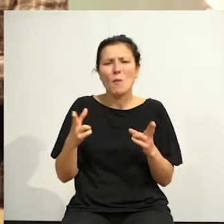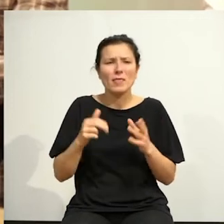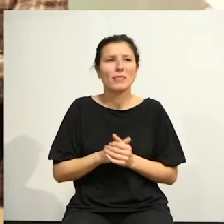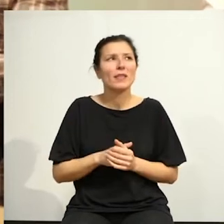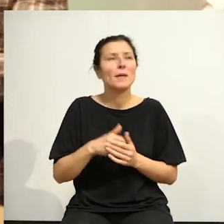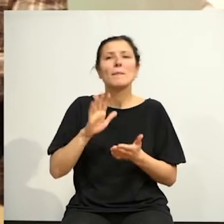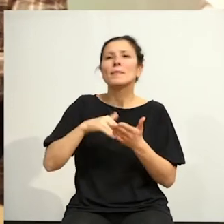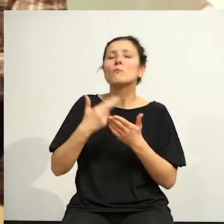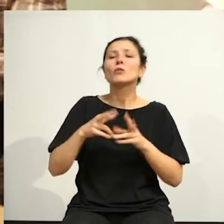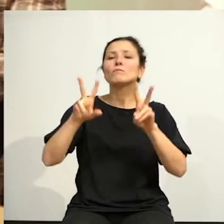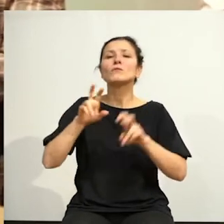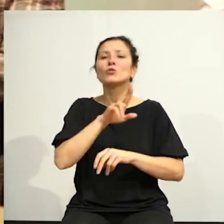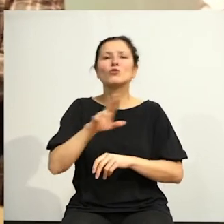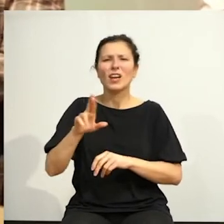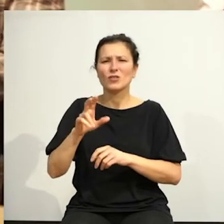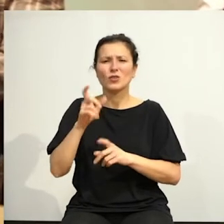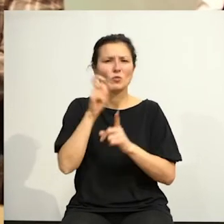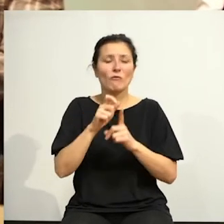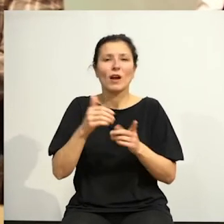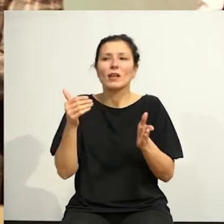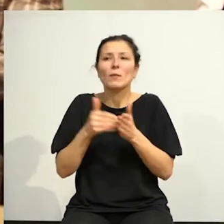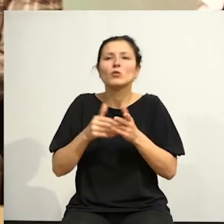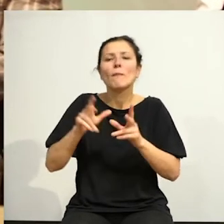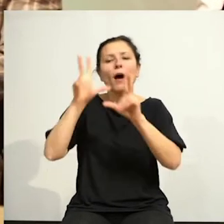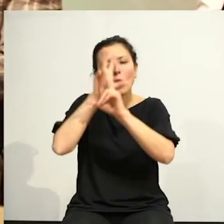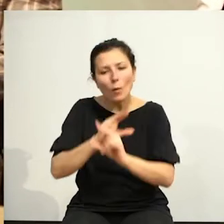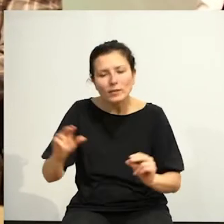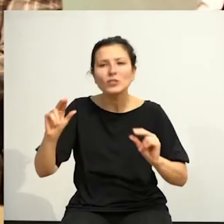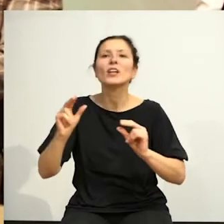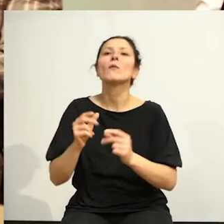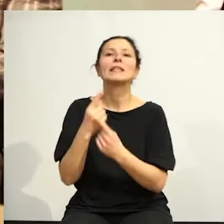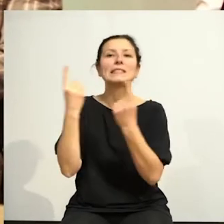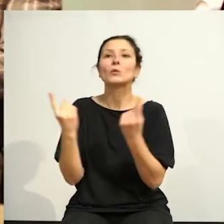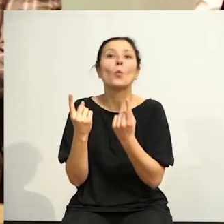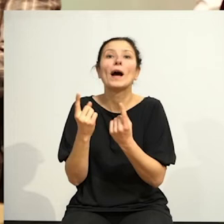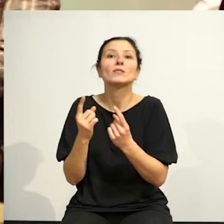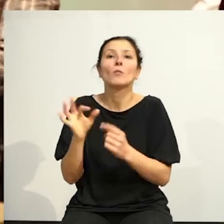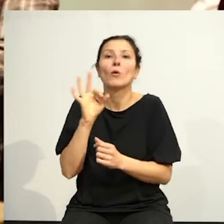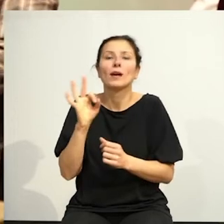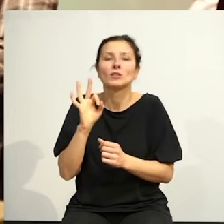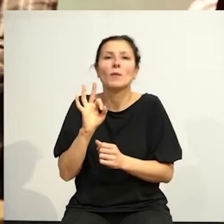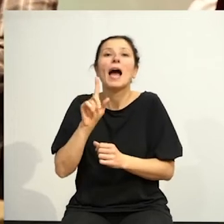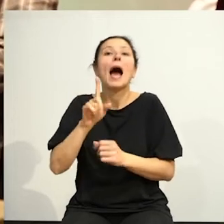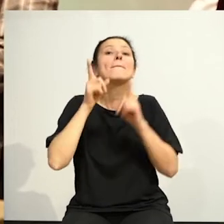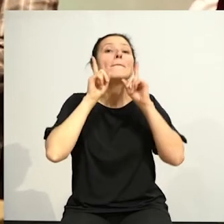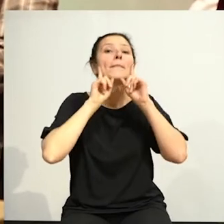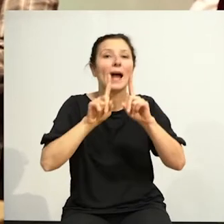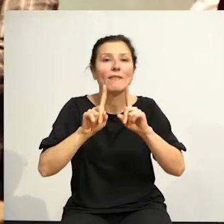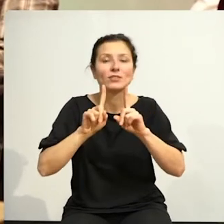że nie trzeba kłaniać się okolicznościom, a prawdą czekać, by przed drzwiami stały. To znaczy, to jest